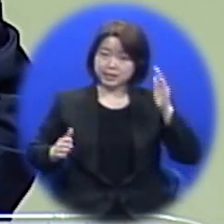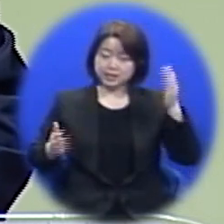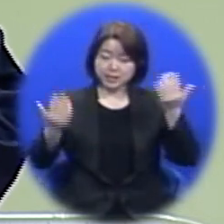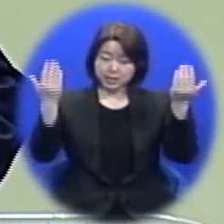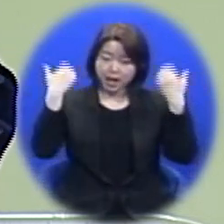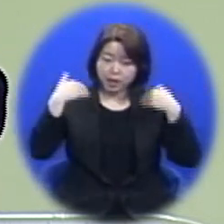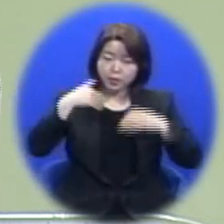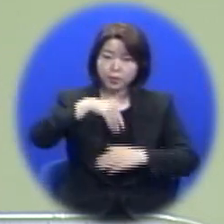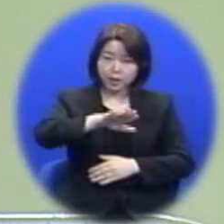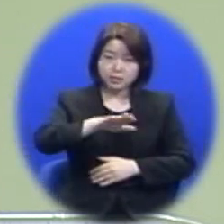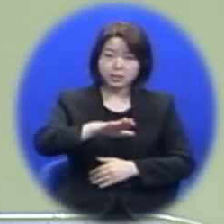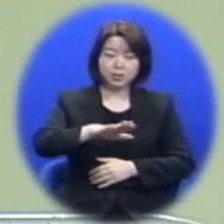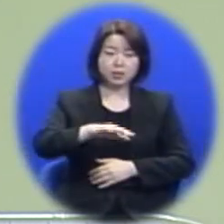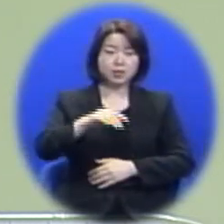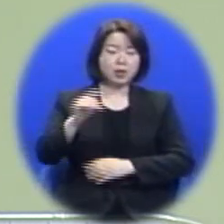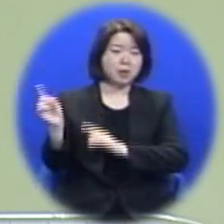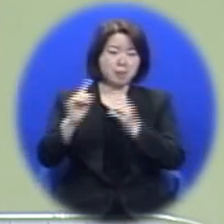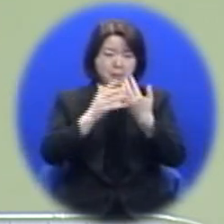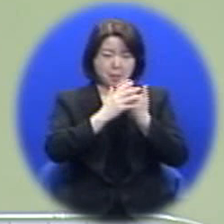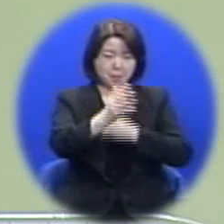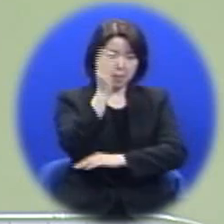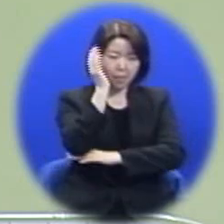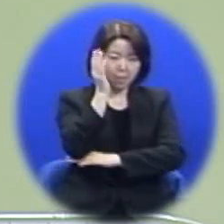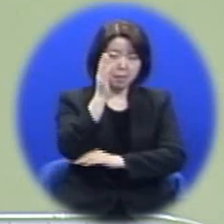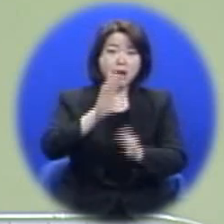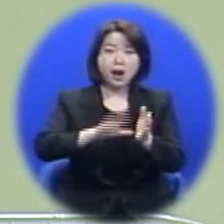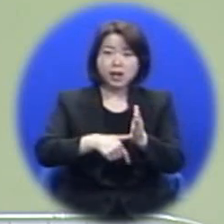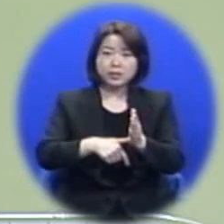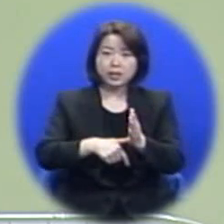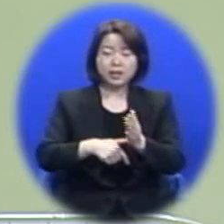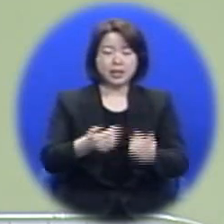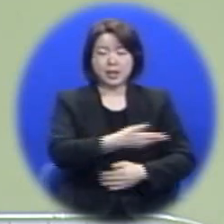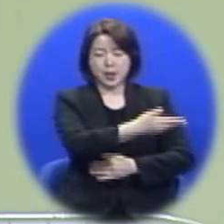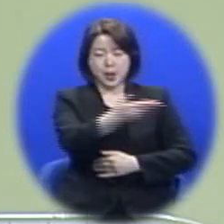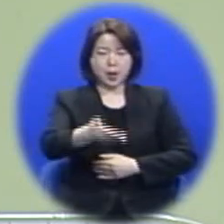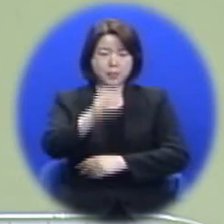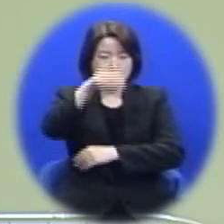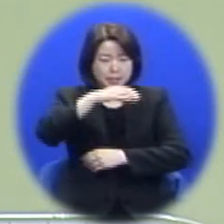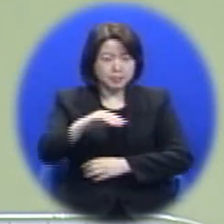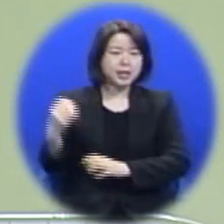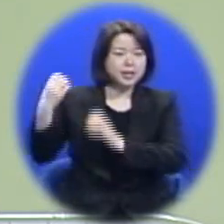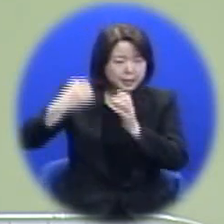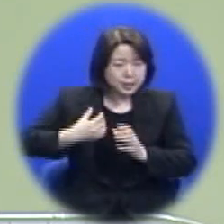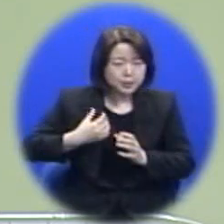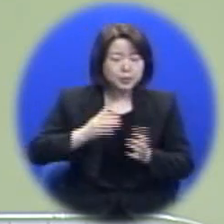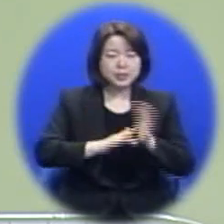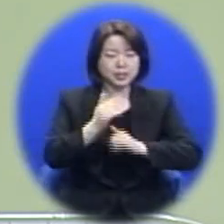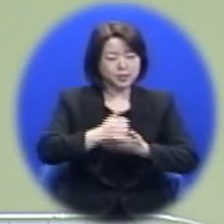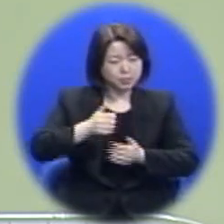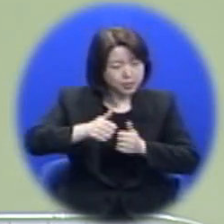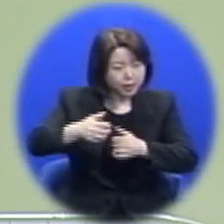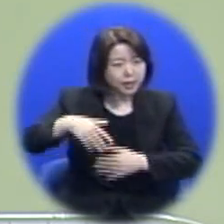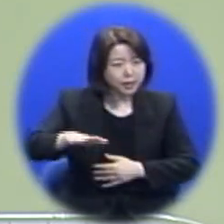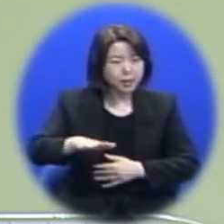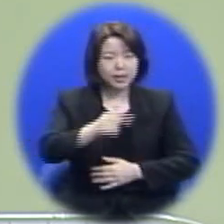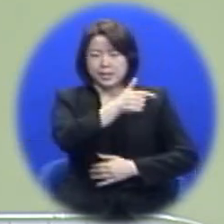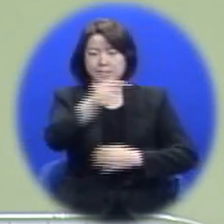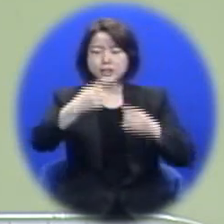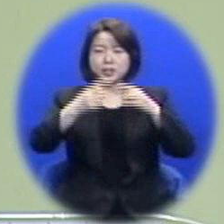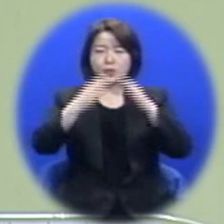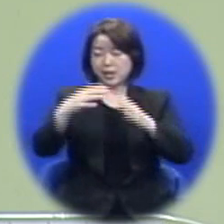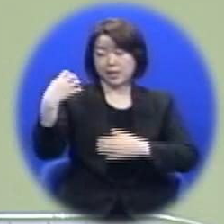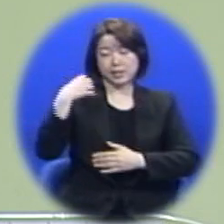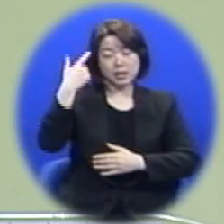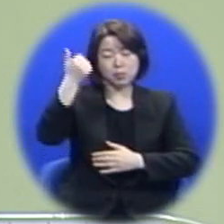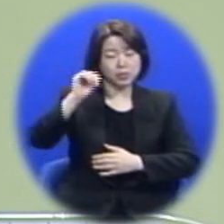하면서 여러분 십자가 지고 주님을 따라가야 됩니다 큰 교회의 담임 목사가 되려고 하지말고 십자가